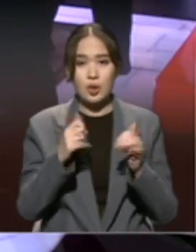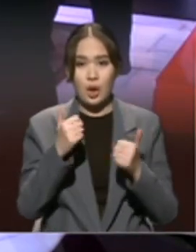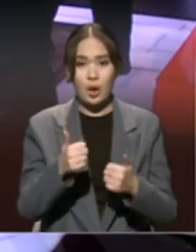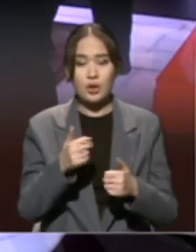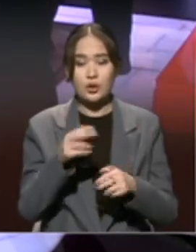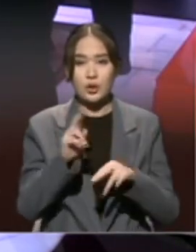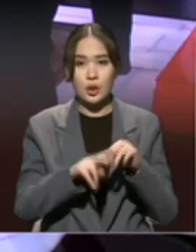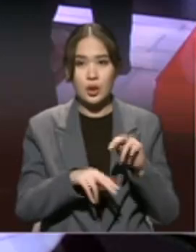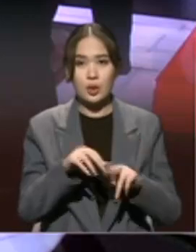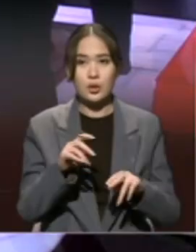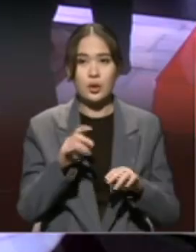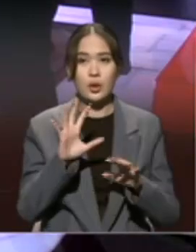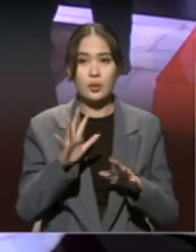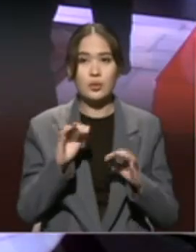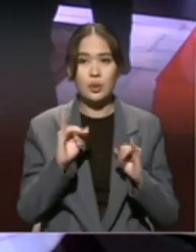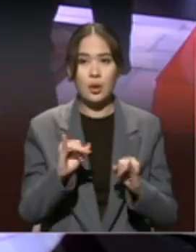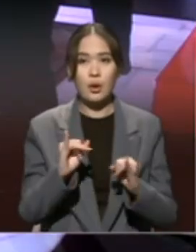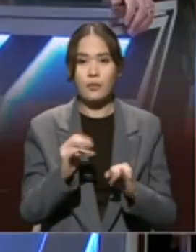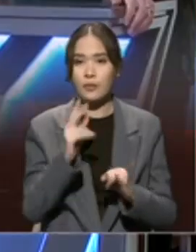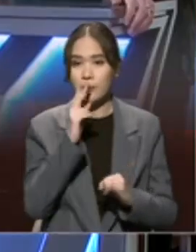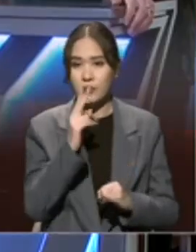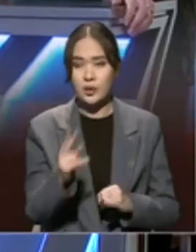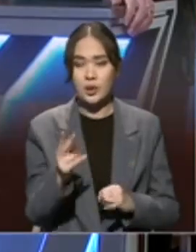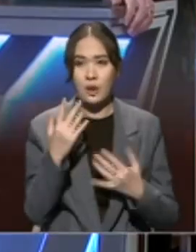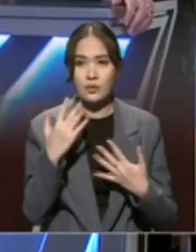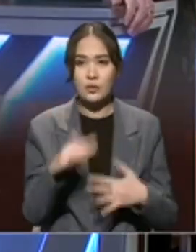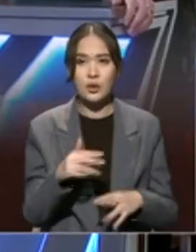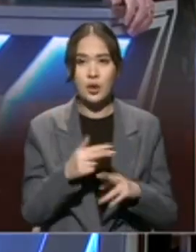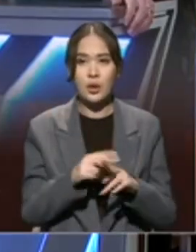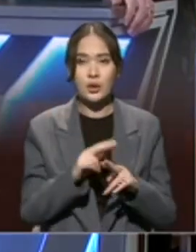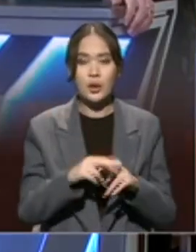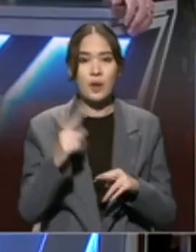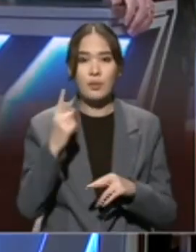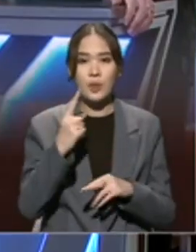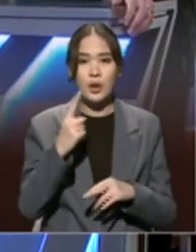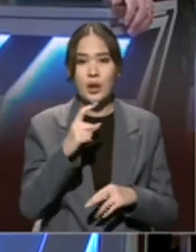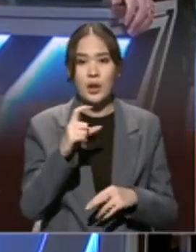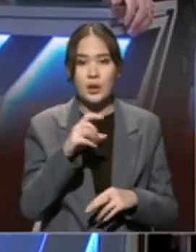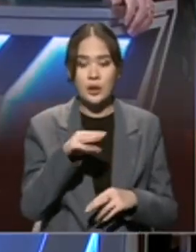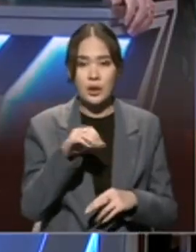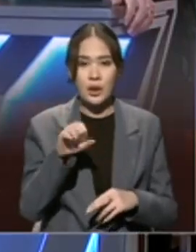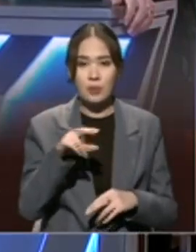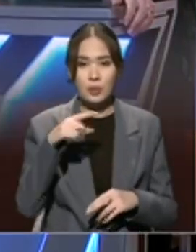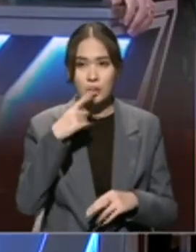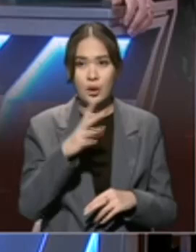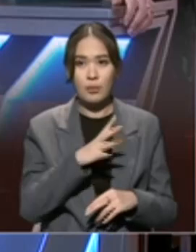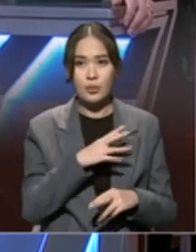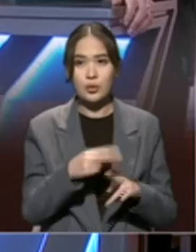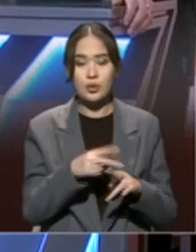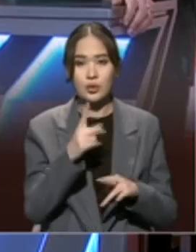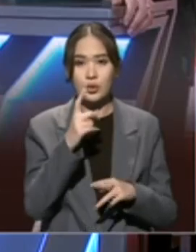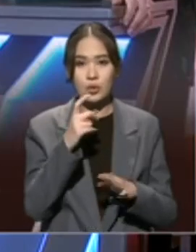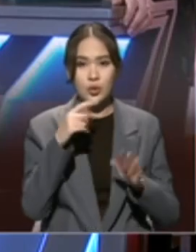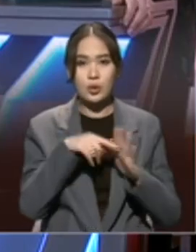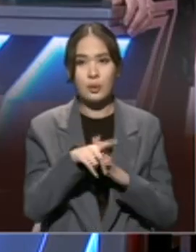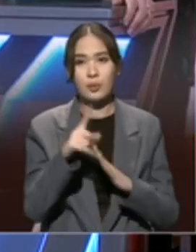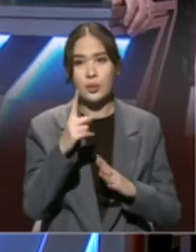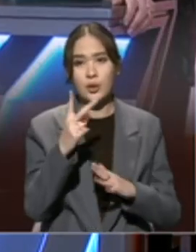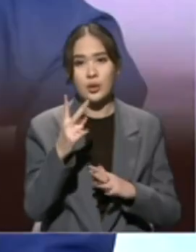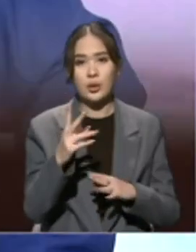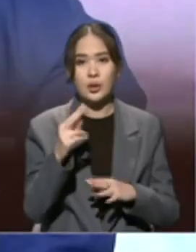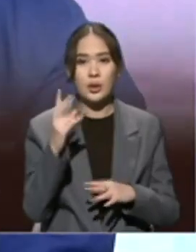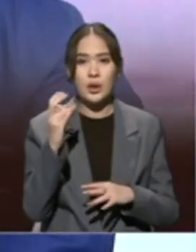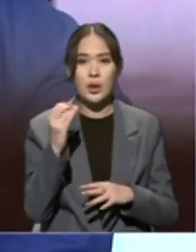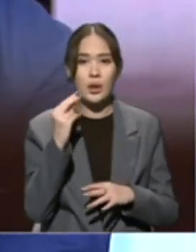айтпаймыз, біз тек жаманды көреміз де. Мына кісі айтып отыр да, жаңағы пәленше деген жк. Енді 100 үй салса, ішінде 1-2 үй болады, сапалы,